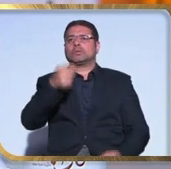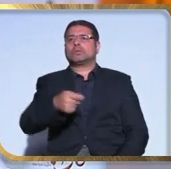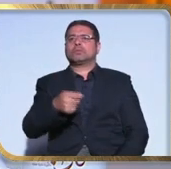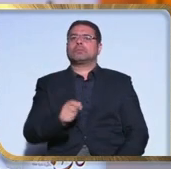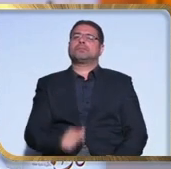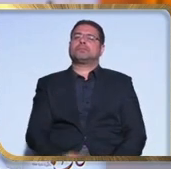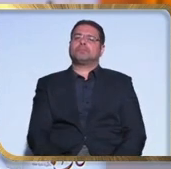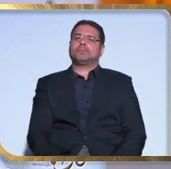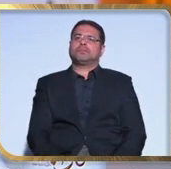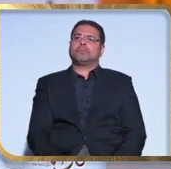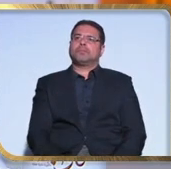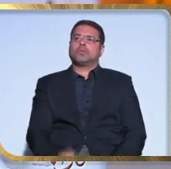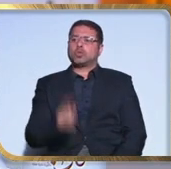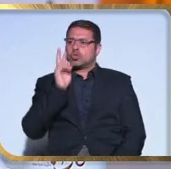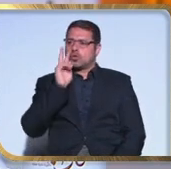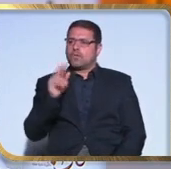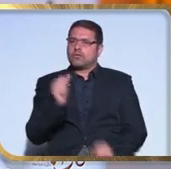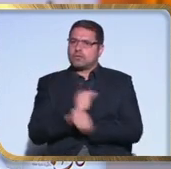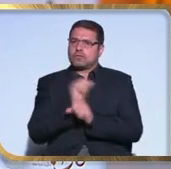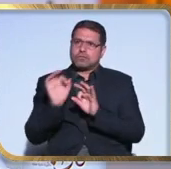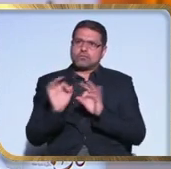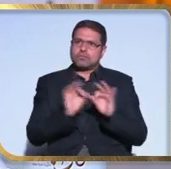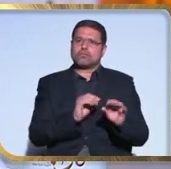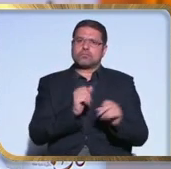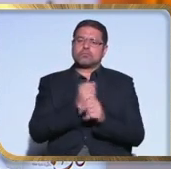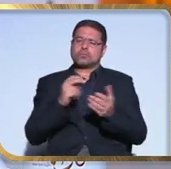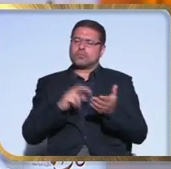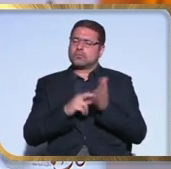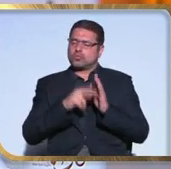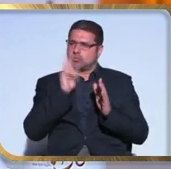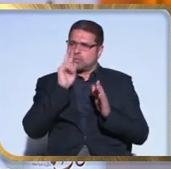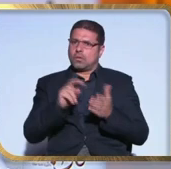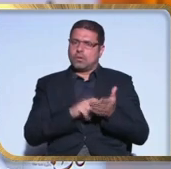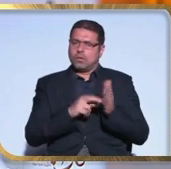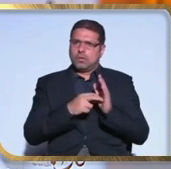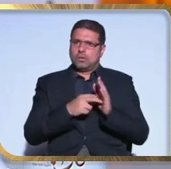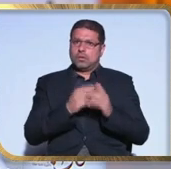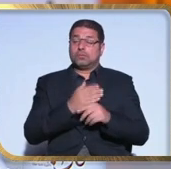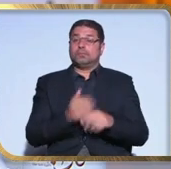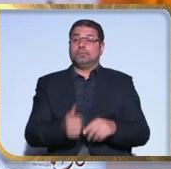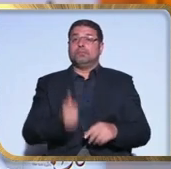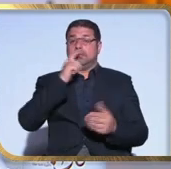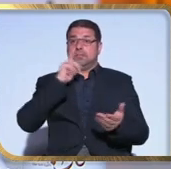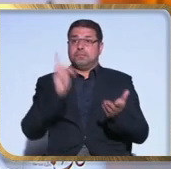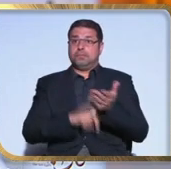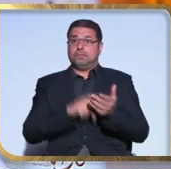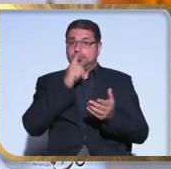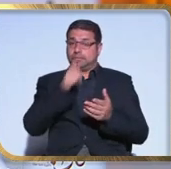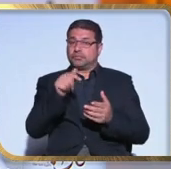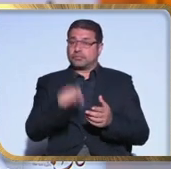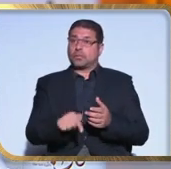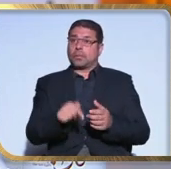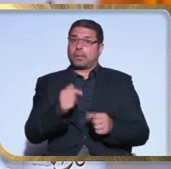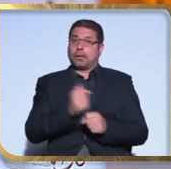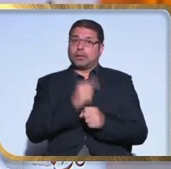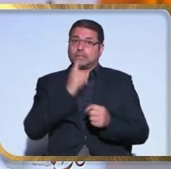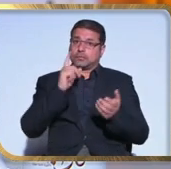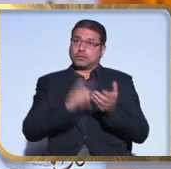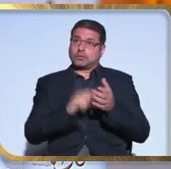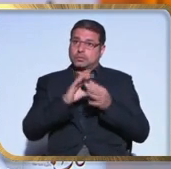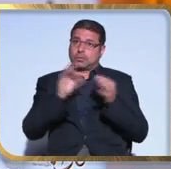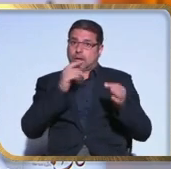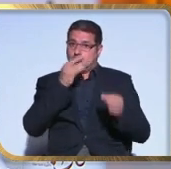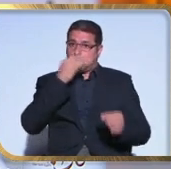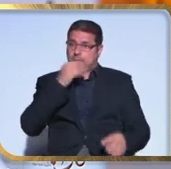عليه وسلم شايفين تصرفاته وافعاله وا اصدق ما يصدق ويصدق هذا